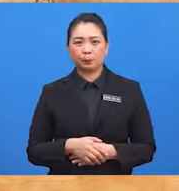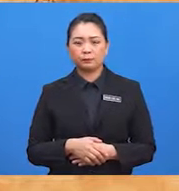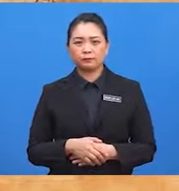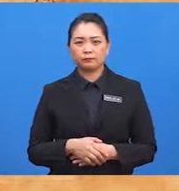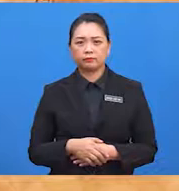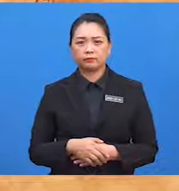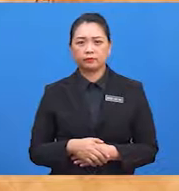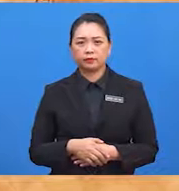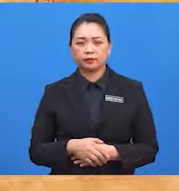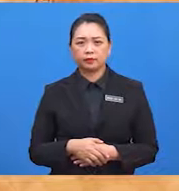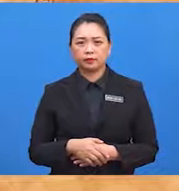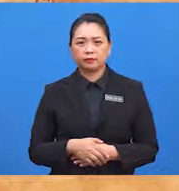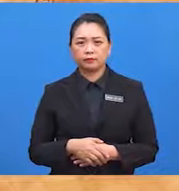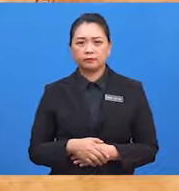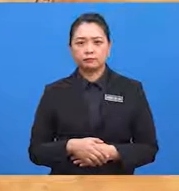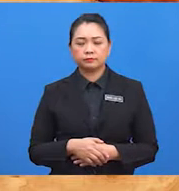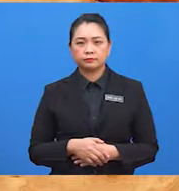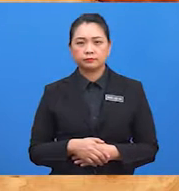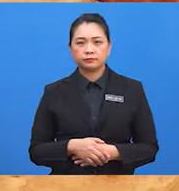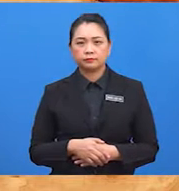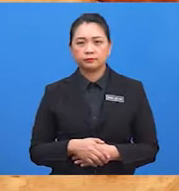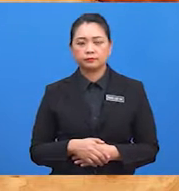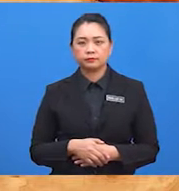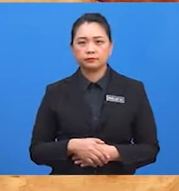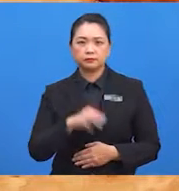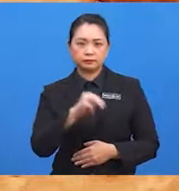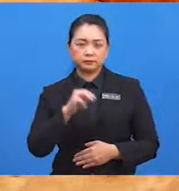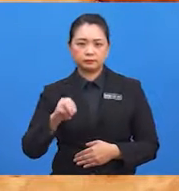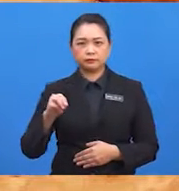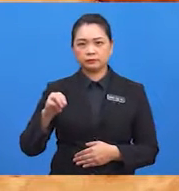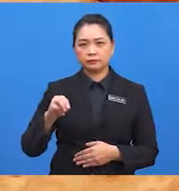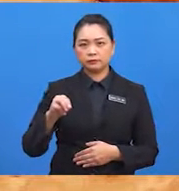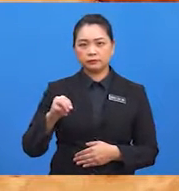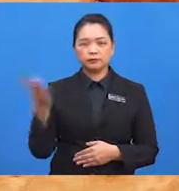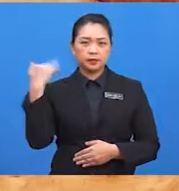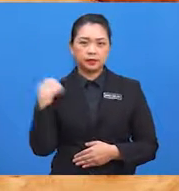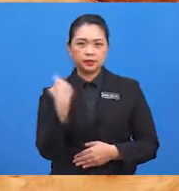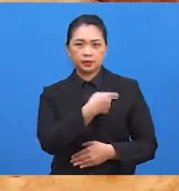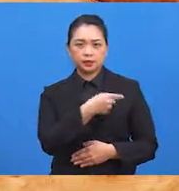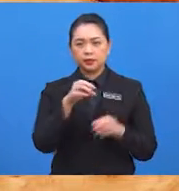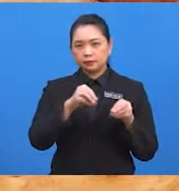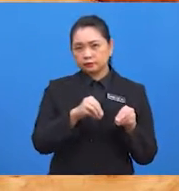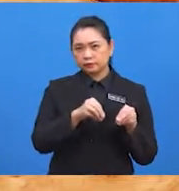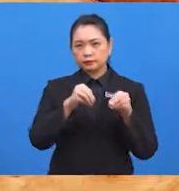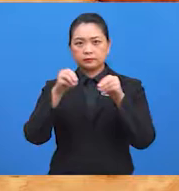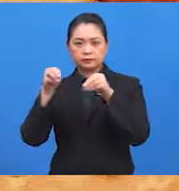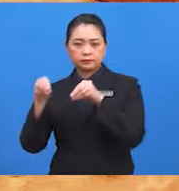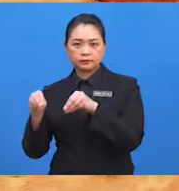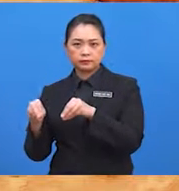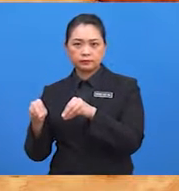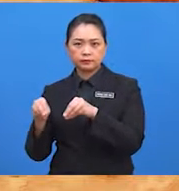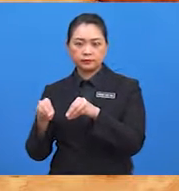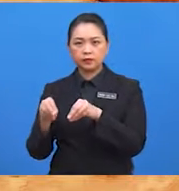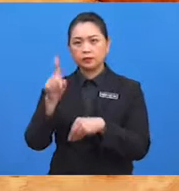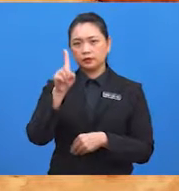mumia Ramses II tersebut kan, murid-murid? Murid-murid sekalian, marilah kita alihkan perhatian kepada satu